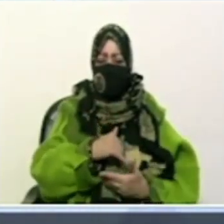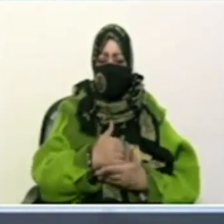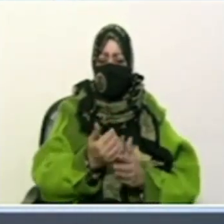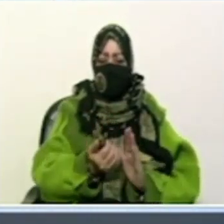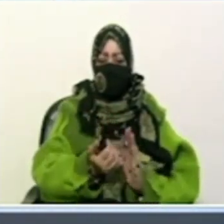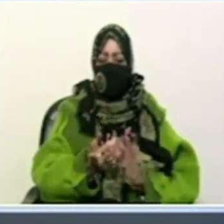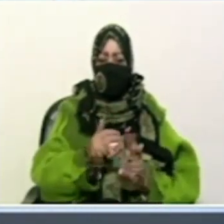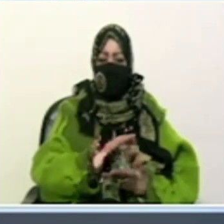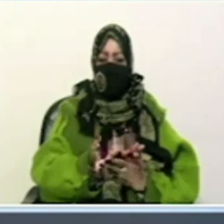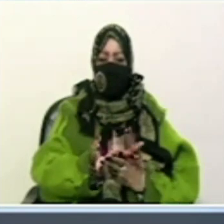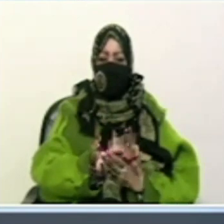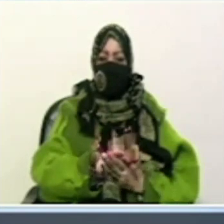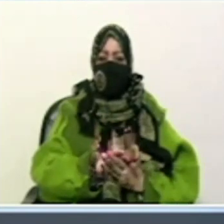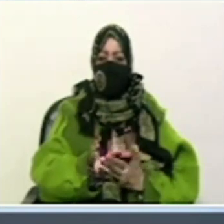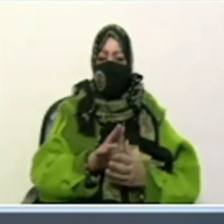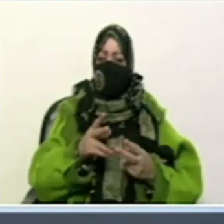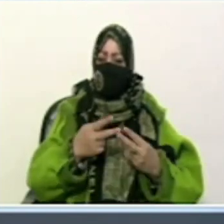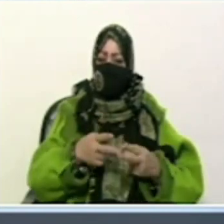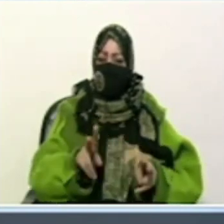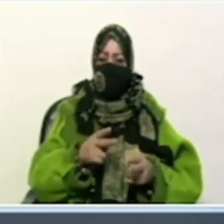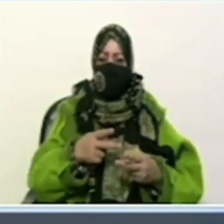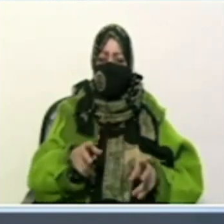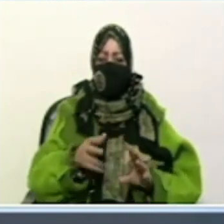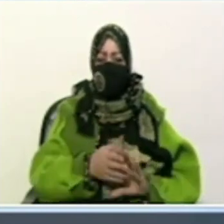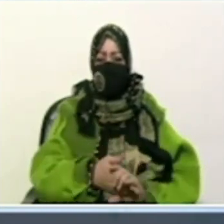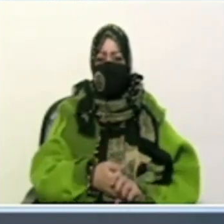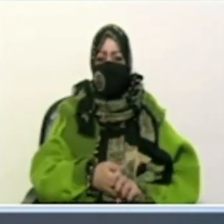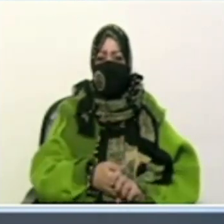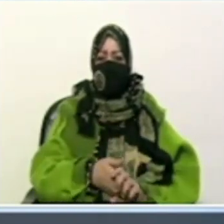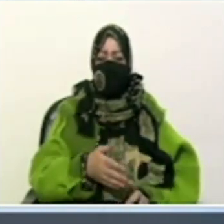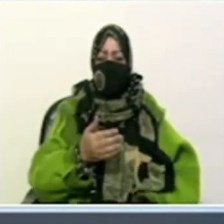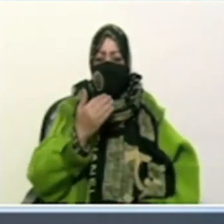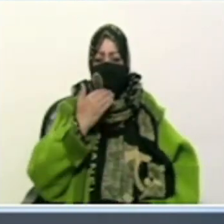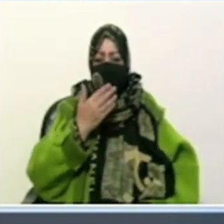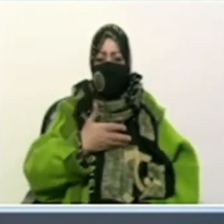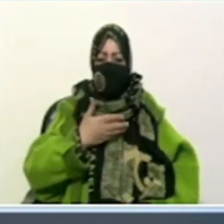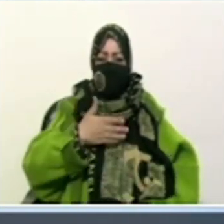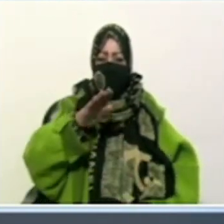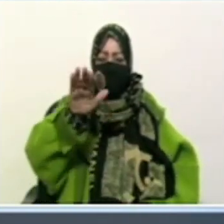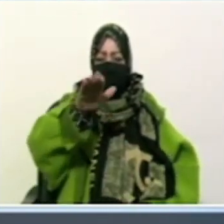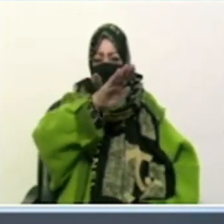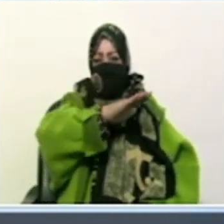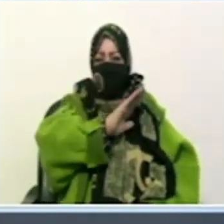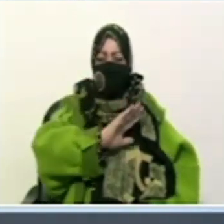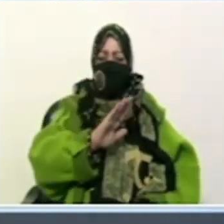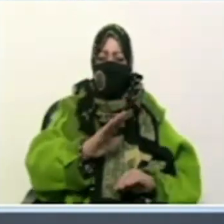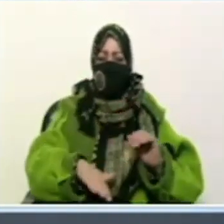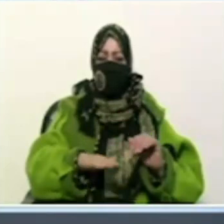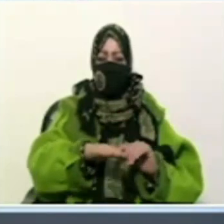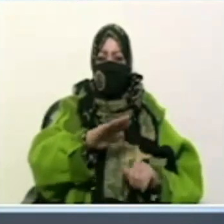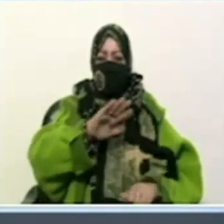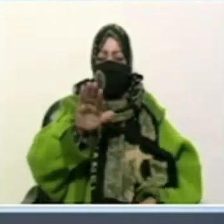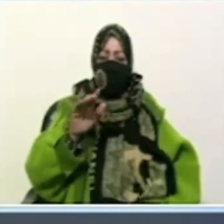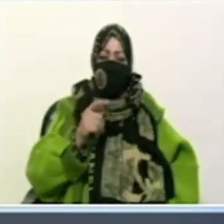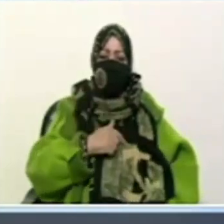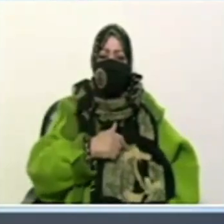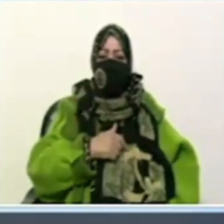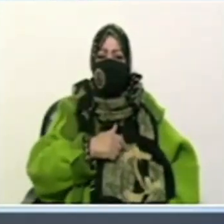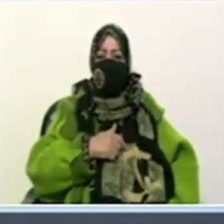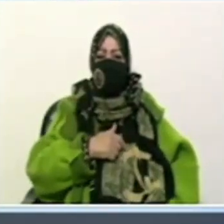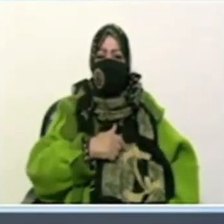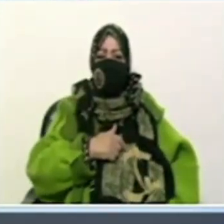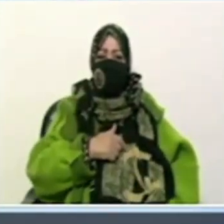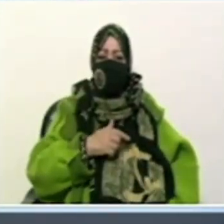أو كذا فهنا يمكن أن يقاسم معه قلوا يعني ولي أو وكيل